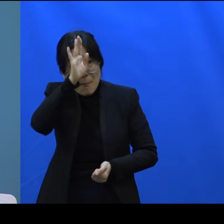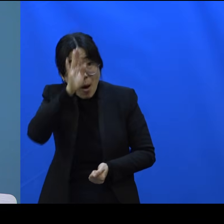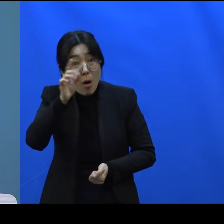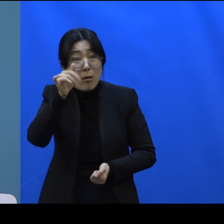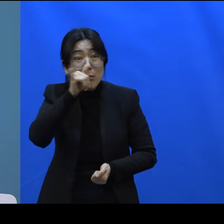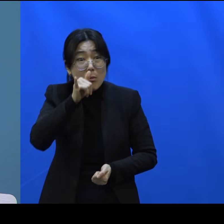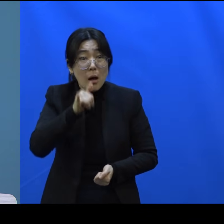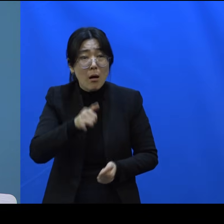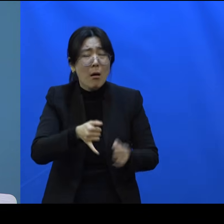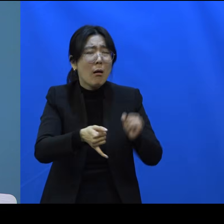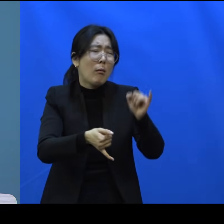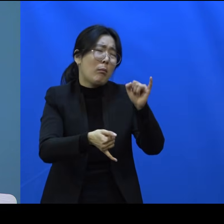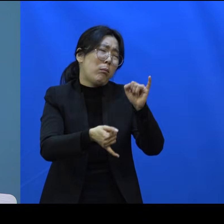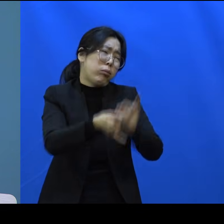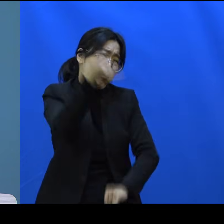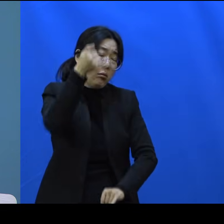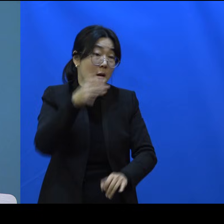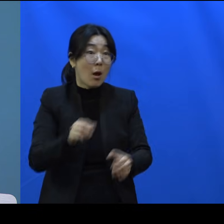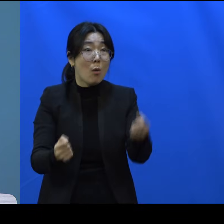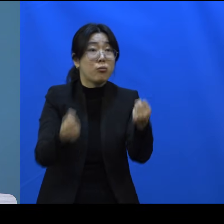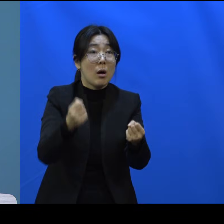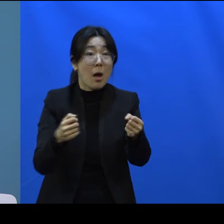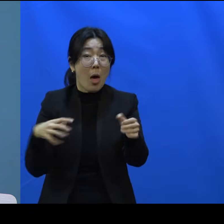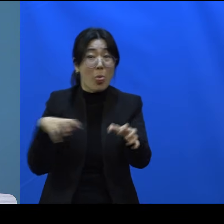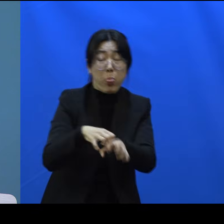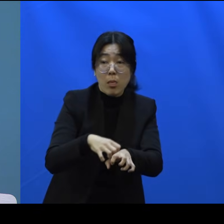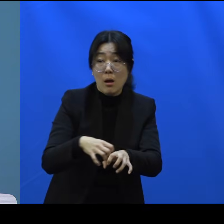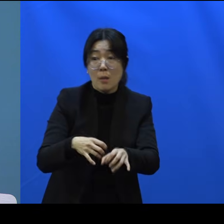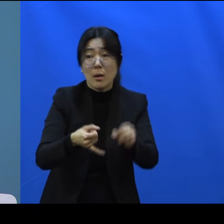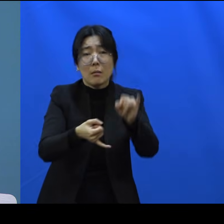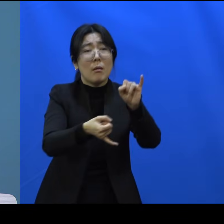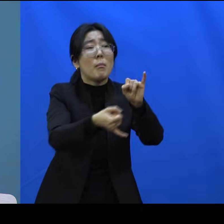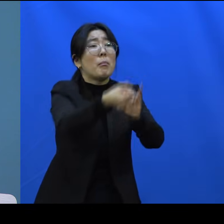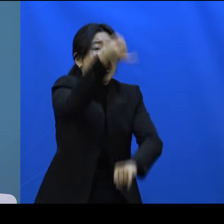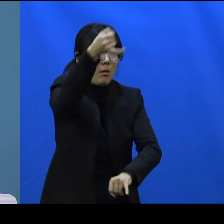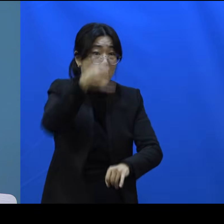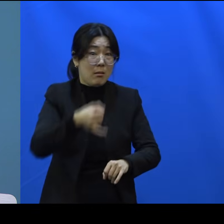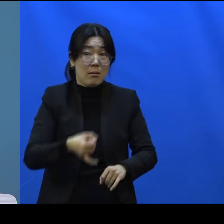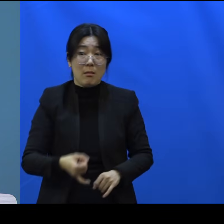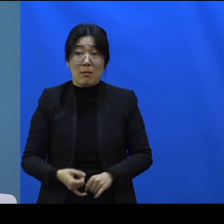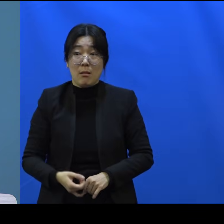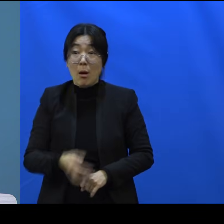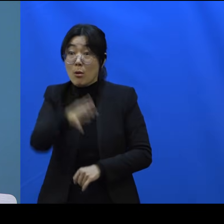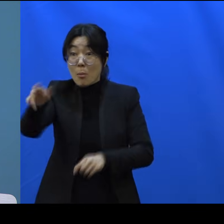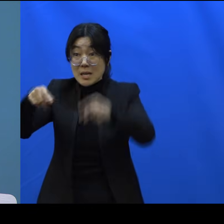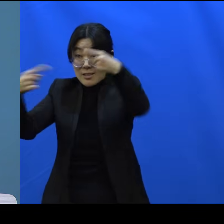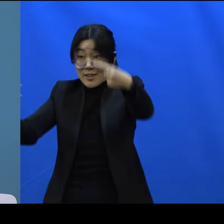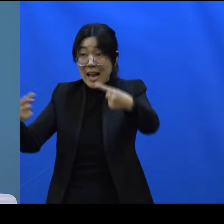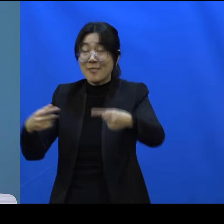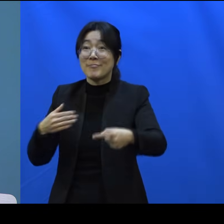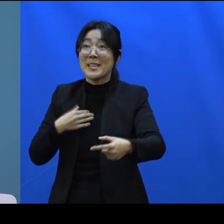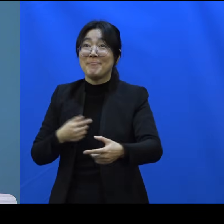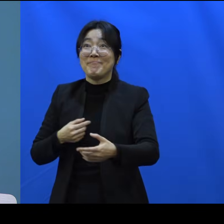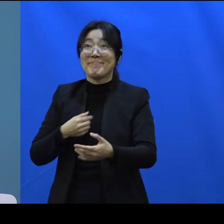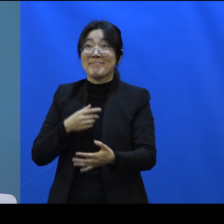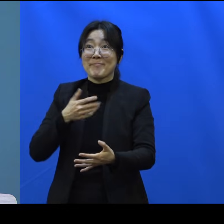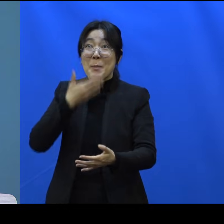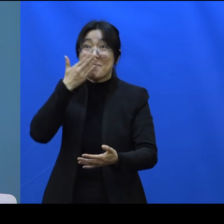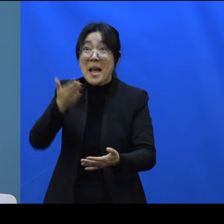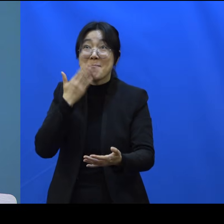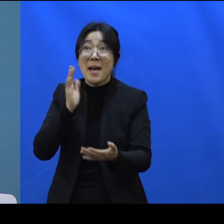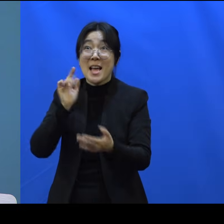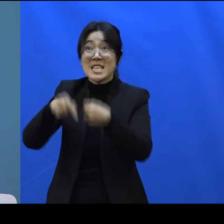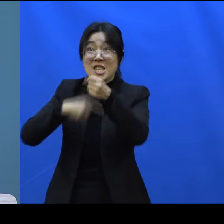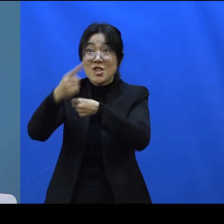아프거나, 그죠? 뭐 사고가 나거나 뭐 못 지킬 수 있어요. 그죠? 연초에도 우리가 다짐을 하지만 어디까지나 다짐이지